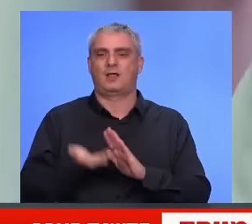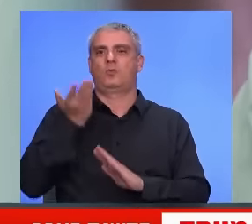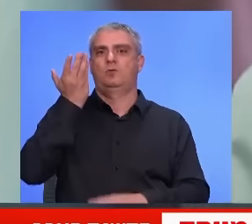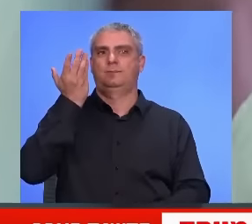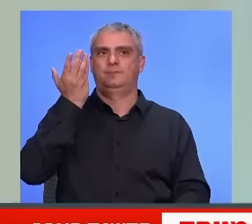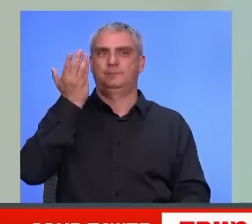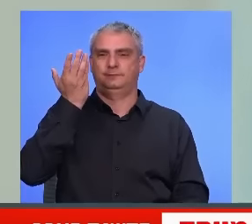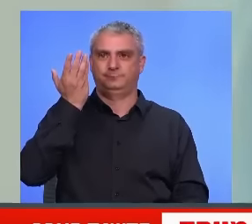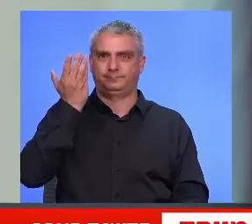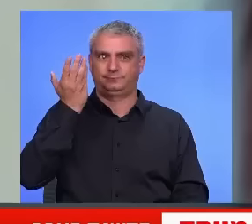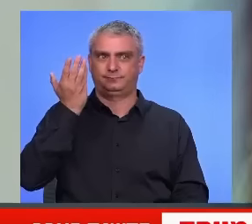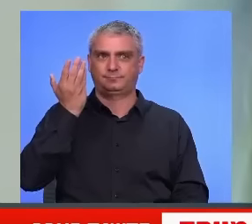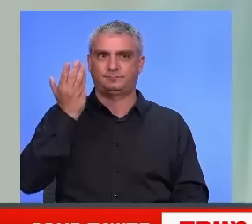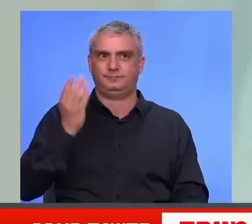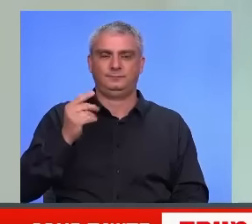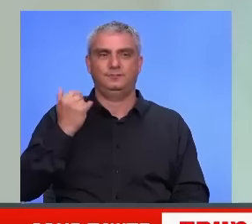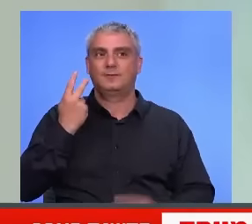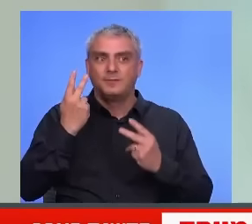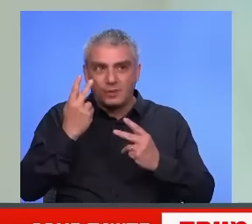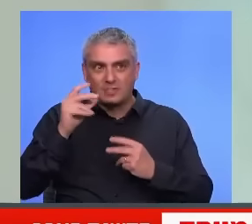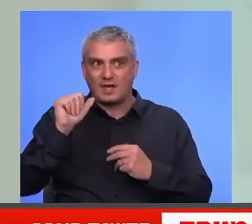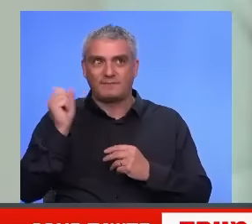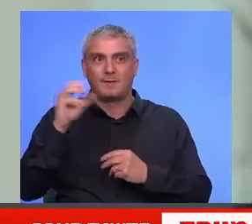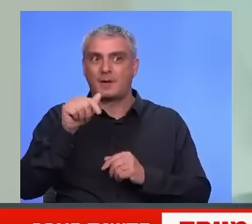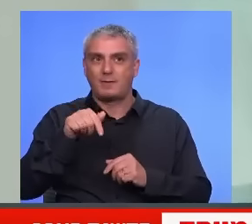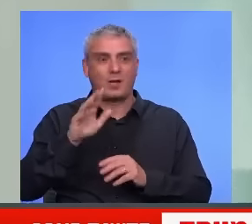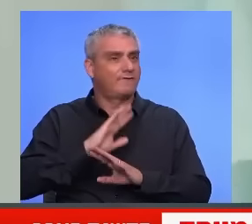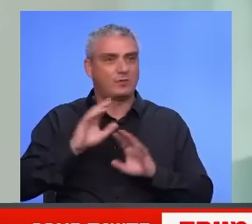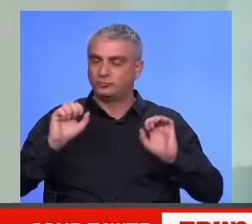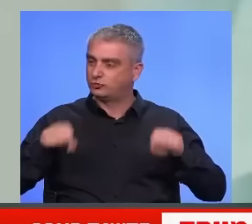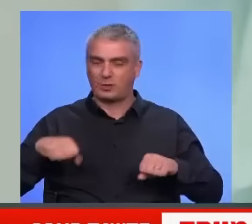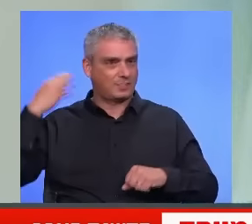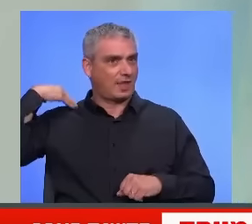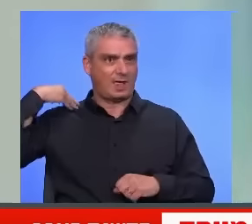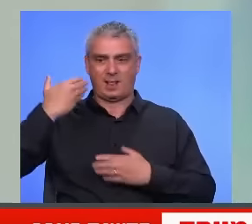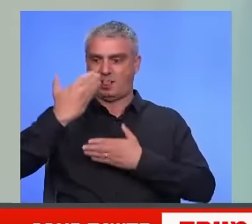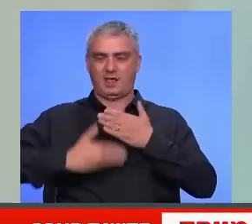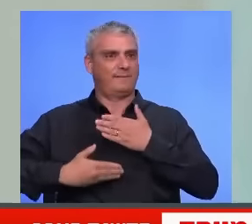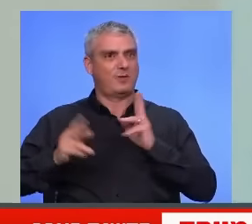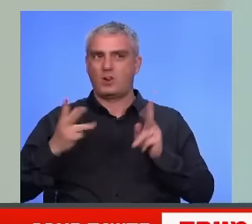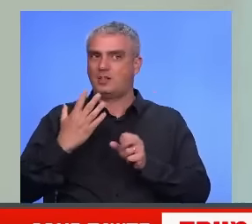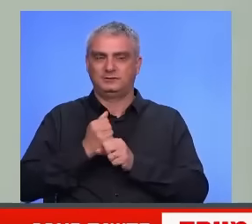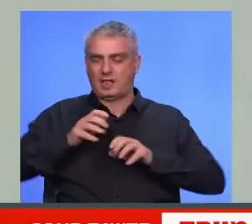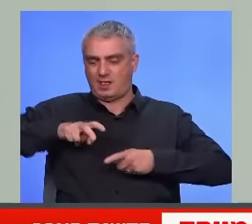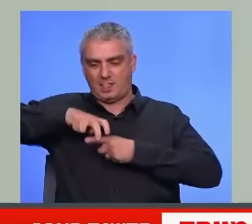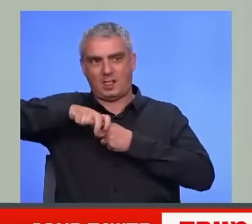ולקום. בעיקרון אבי הגיע לפה אפילו בלי שליטת גב. הוא לא הצליח